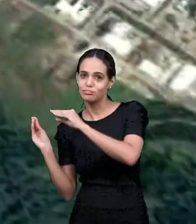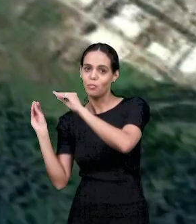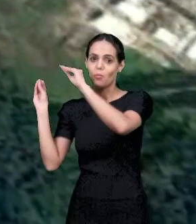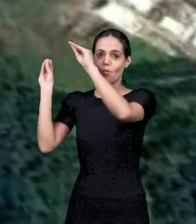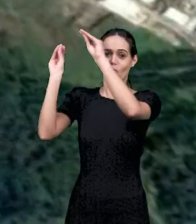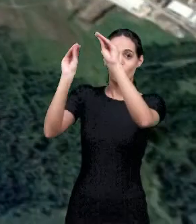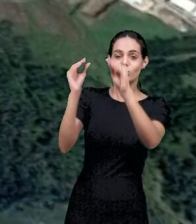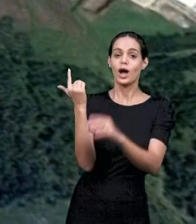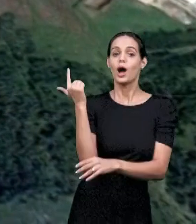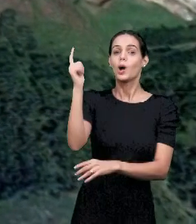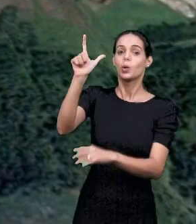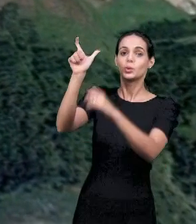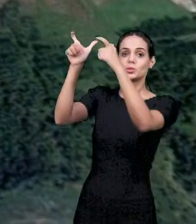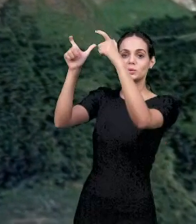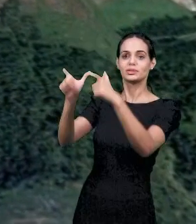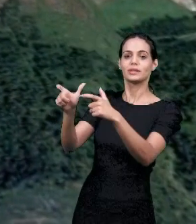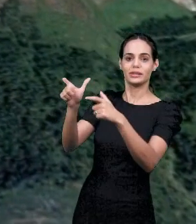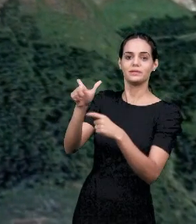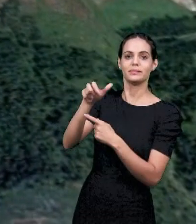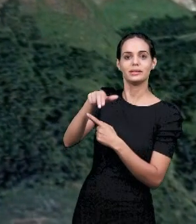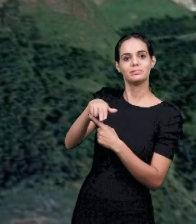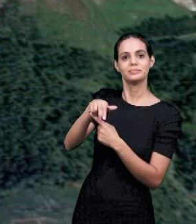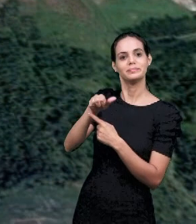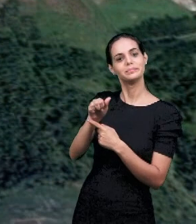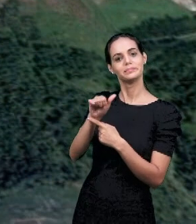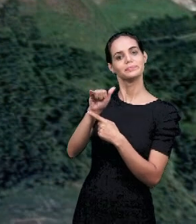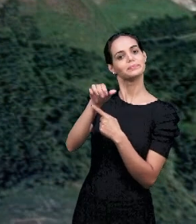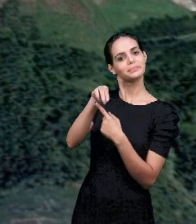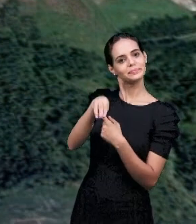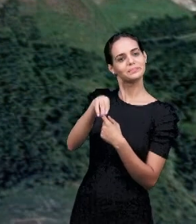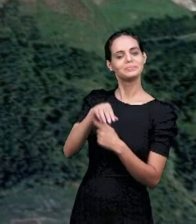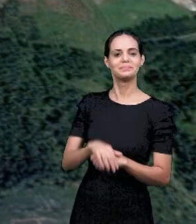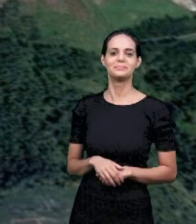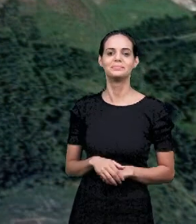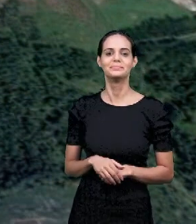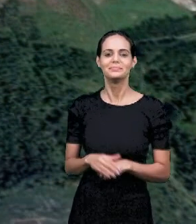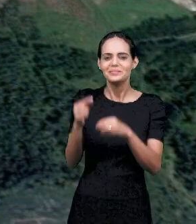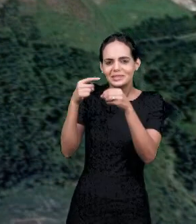exactement dans la destination de notre sujet, que c'est la ville de Naïm.